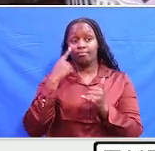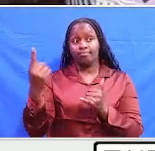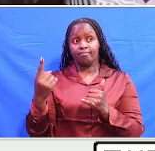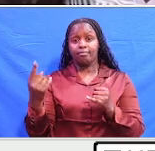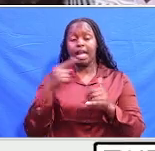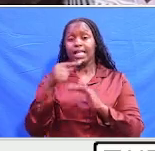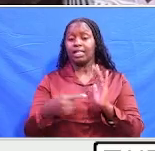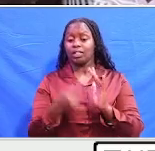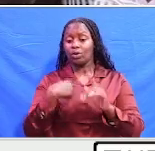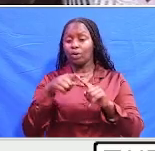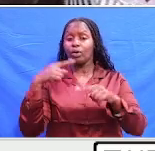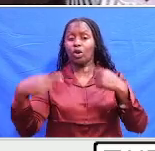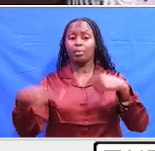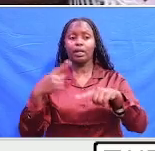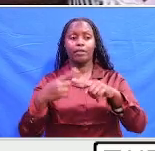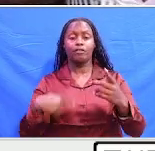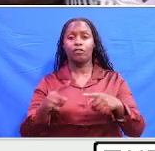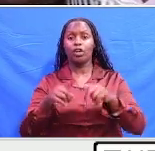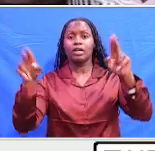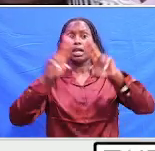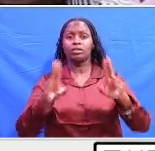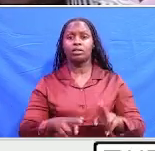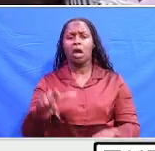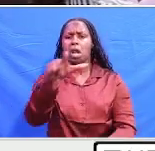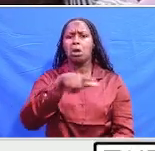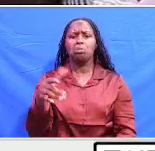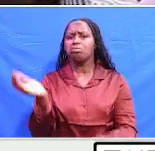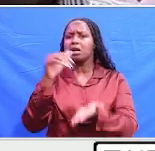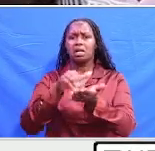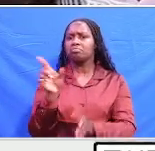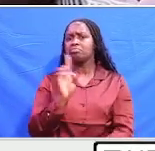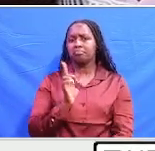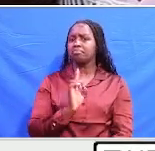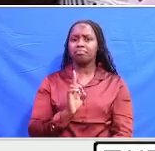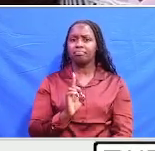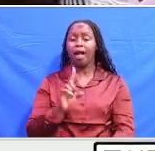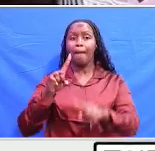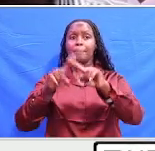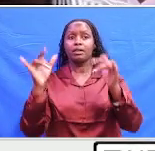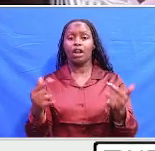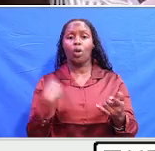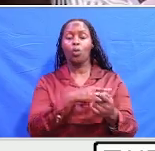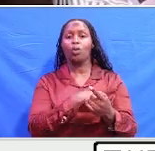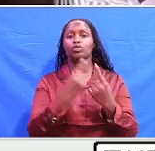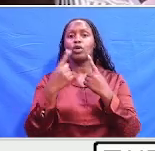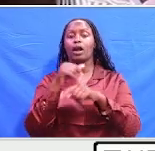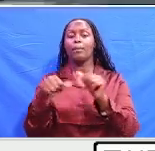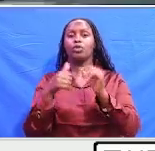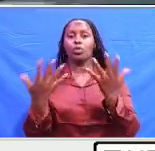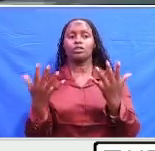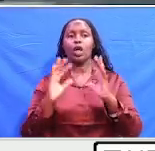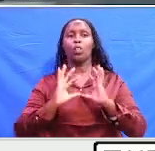kimataifa. Sio local tena vile watu wanafikiria. Tunaenda kuongea juu ya